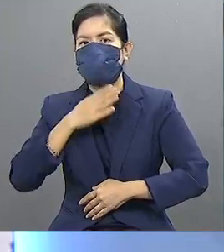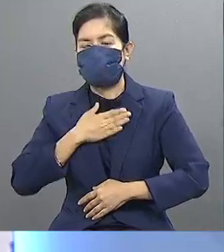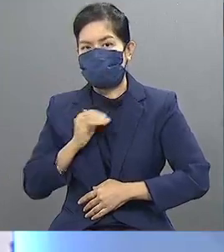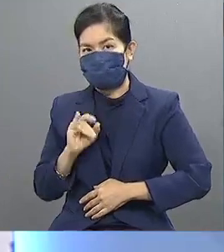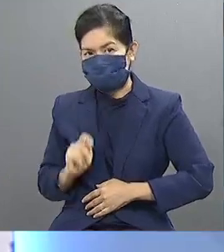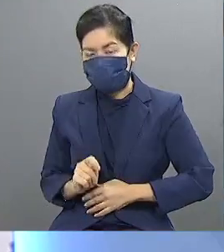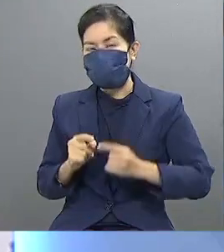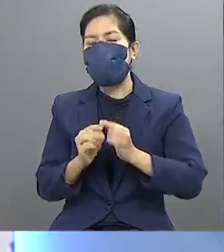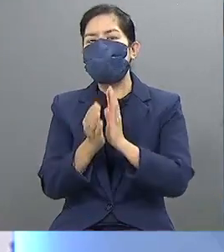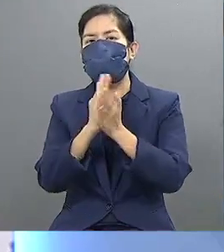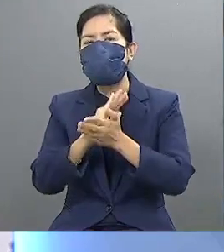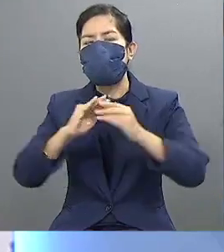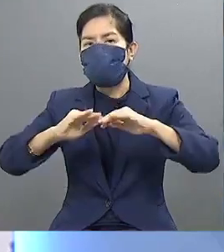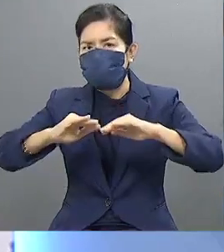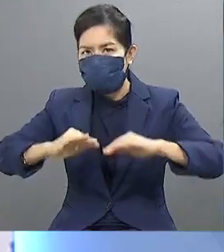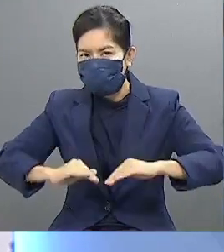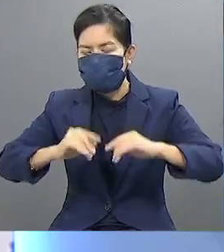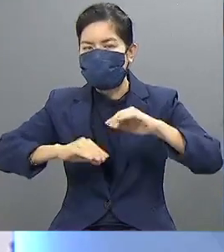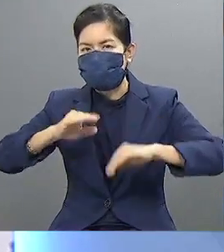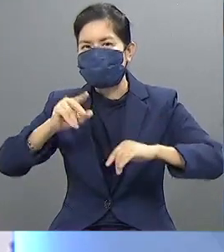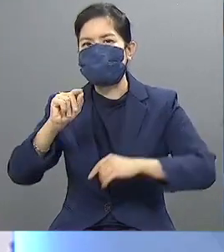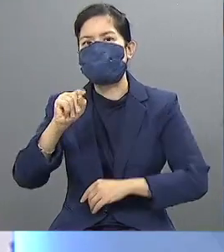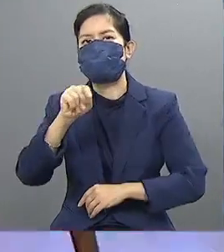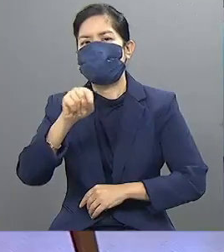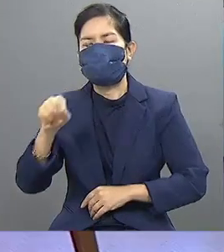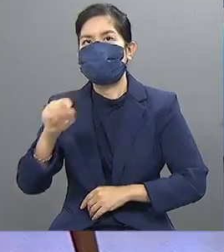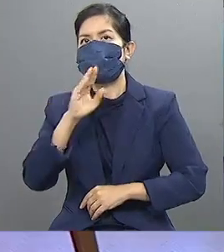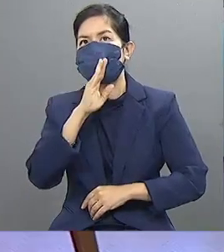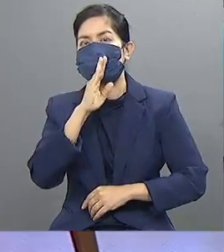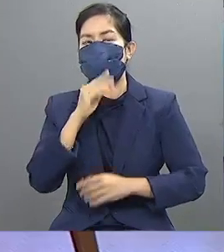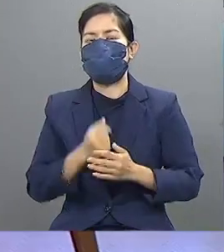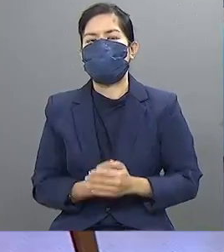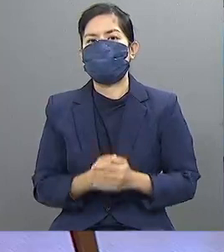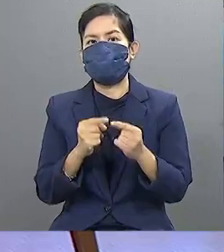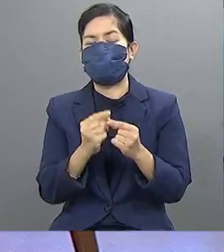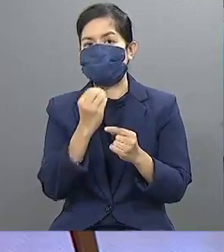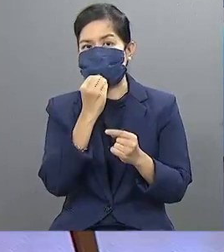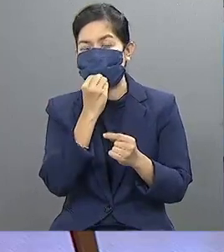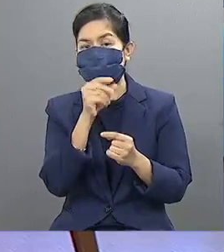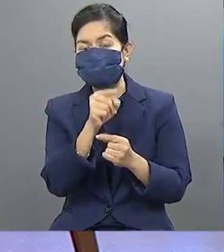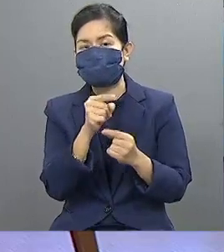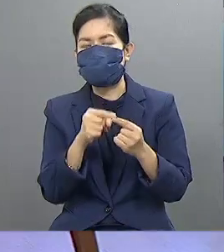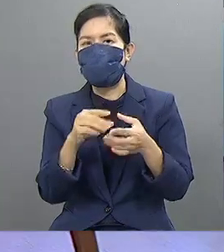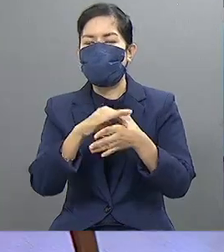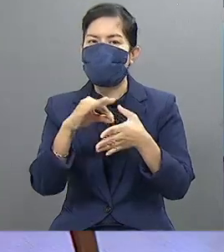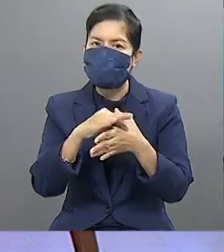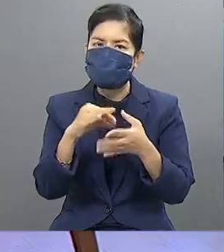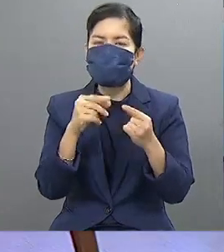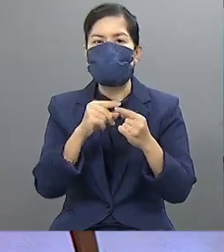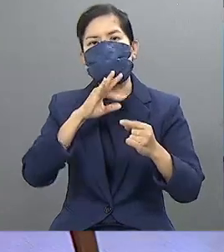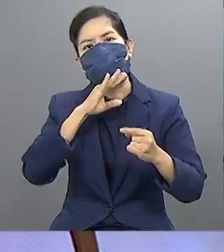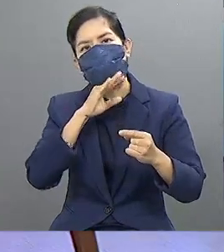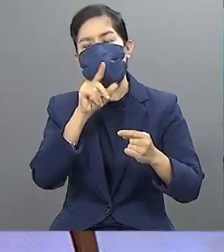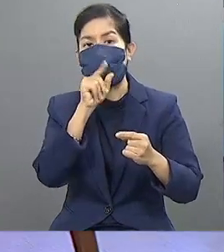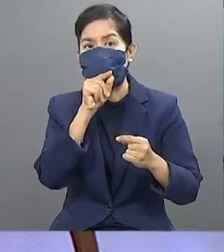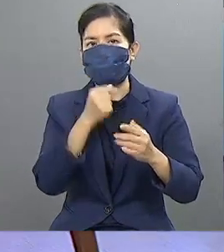สัก 20% นะครับสมมติคนปกติก็กินเนื้อสัตว์10ชิ้นต่อมื้อคนโรคไตจะกิน8ชิ้นทุ